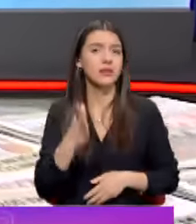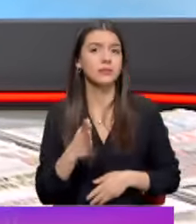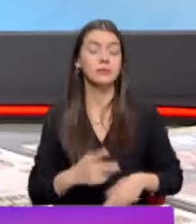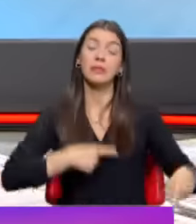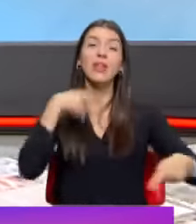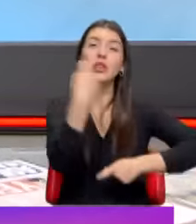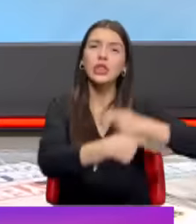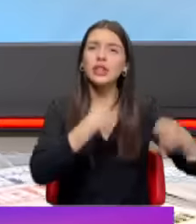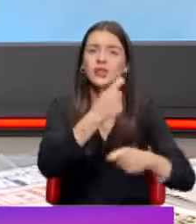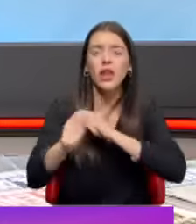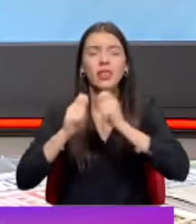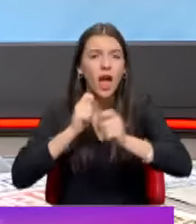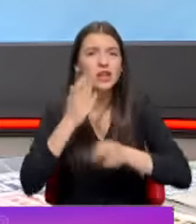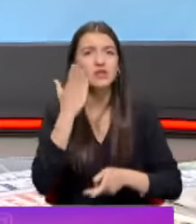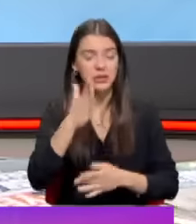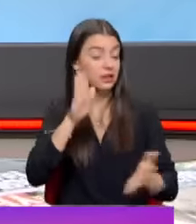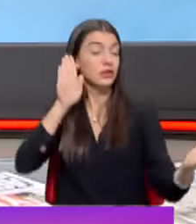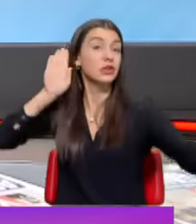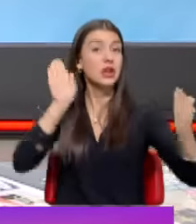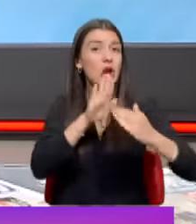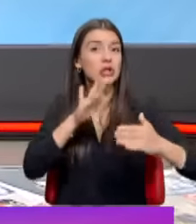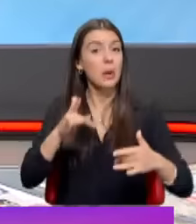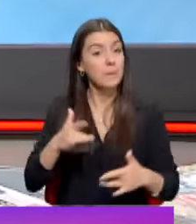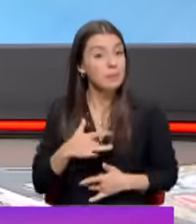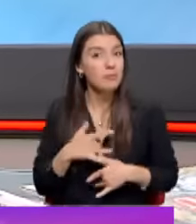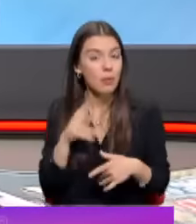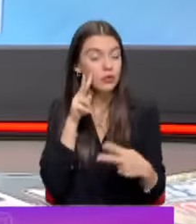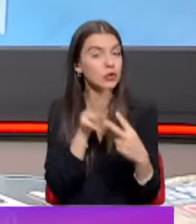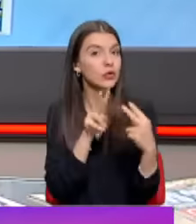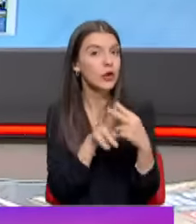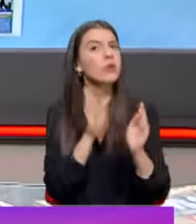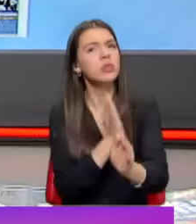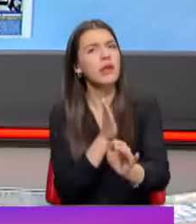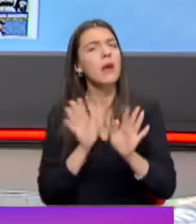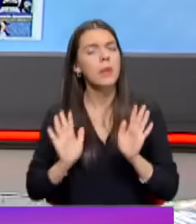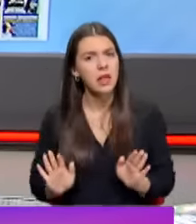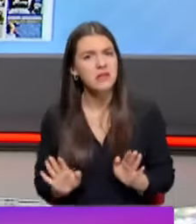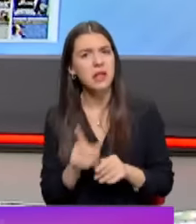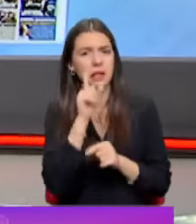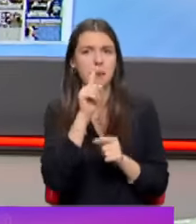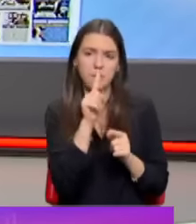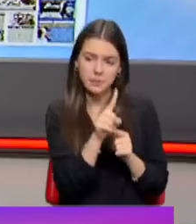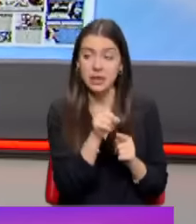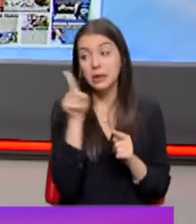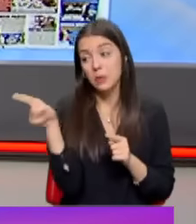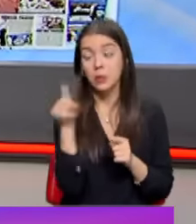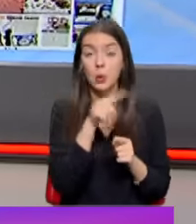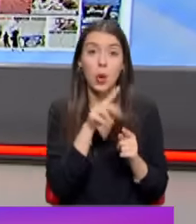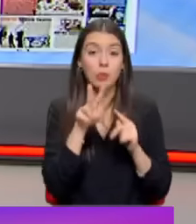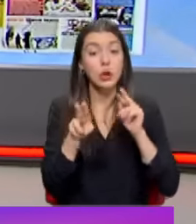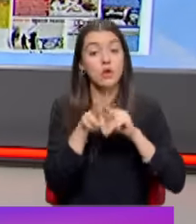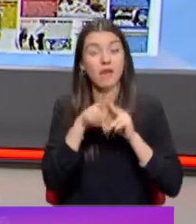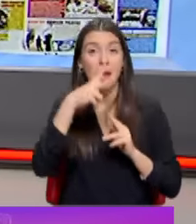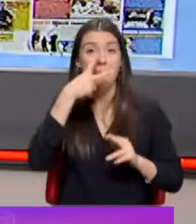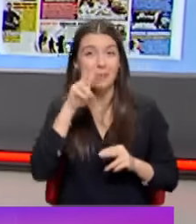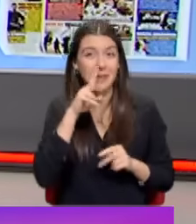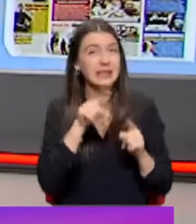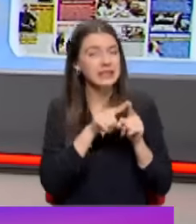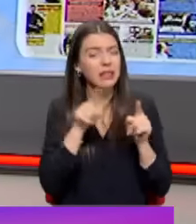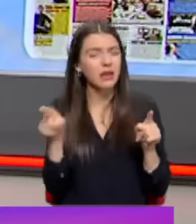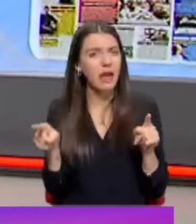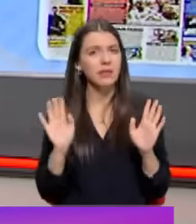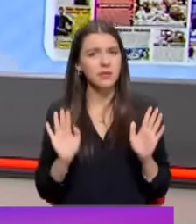Ticaret tartışması, karşılıklı memnuniyet görüşmeleri devam ederken biri birilerini Kuvayi Milliye'ye benzetip